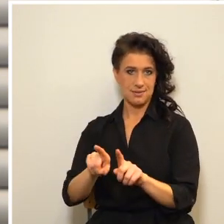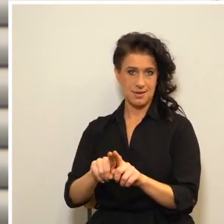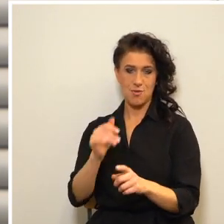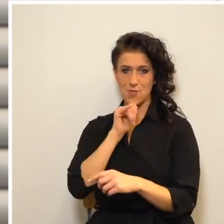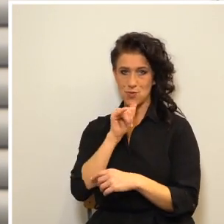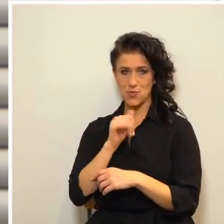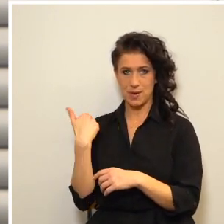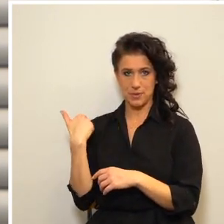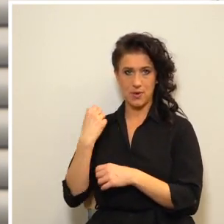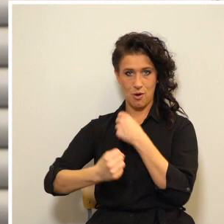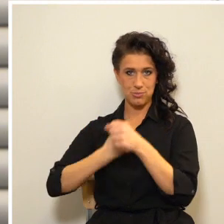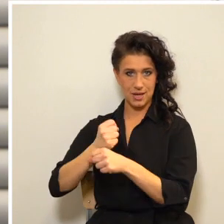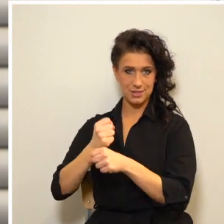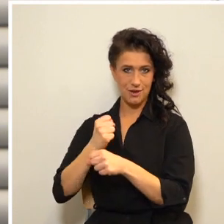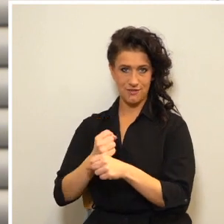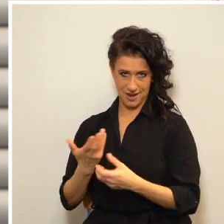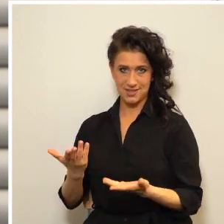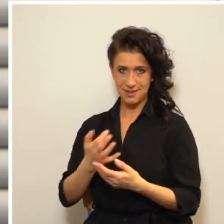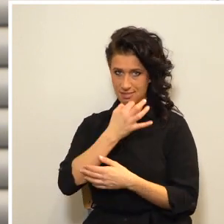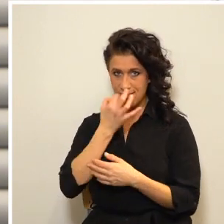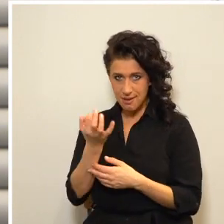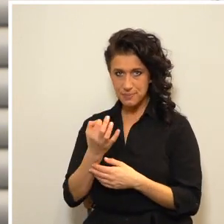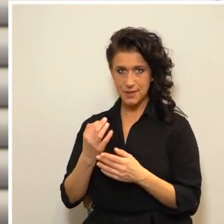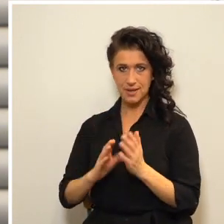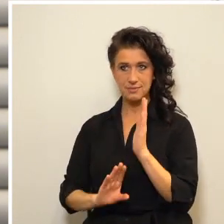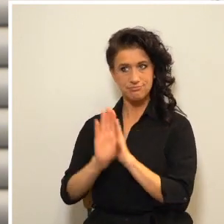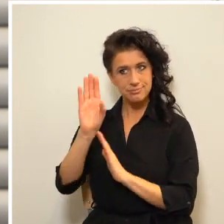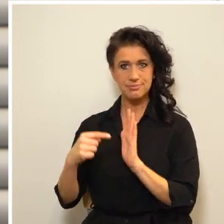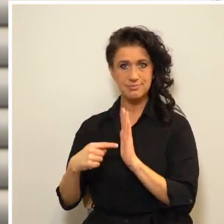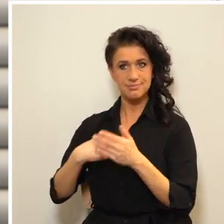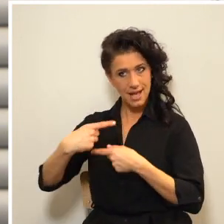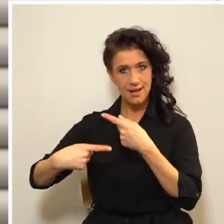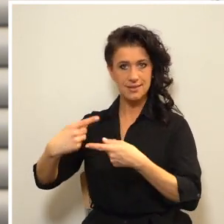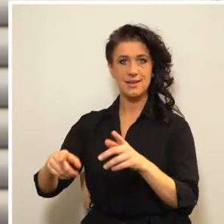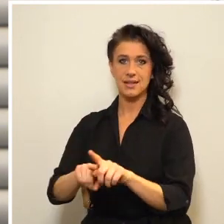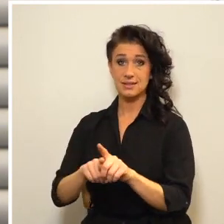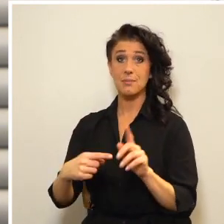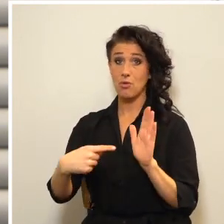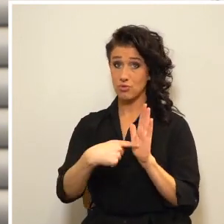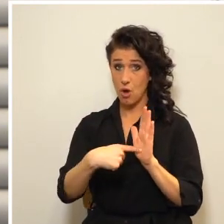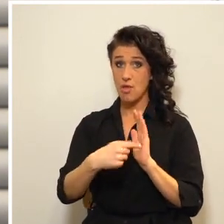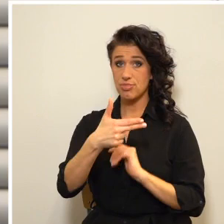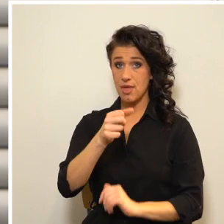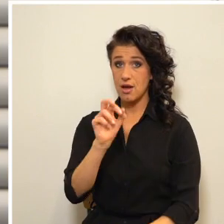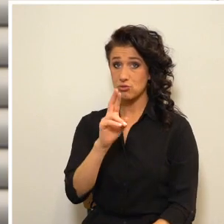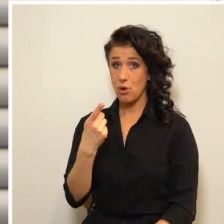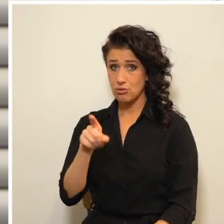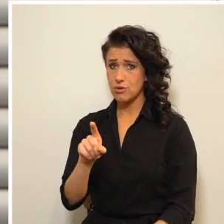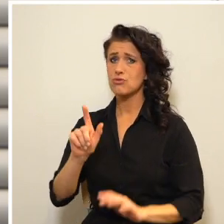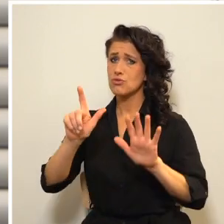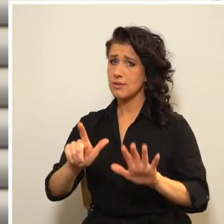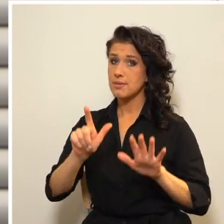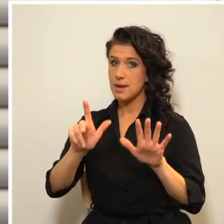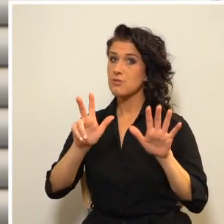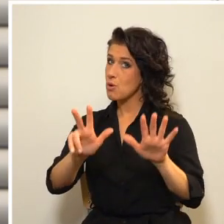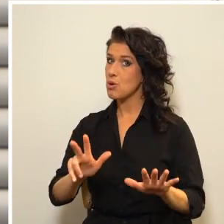próbowali opracować to idzie w coraz lepszym skutkiem i takie narządy takie narządy Ja myślę że 78 lat i